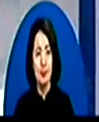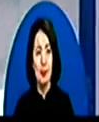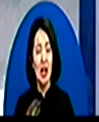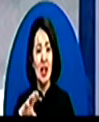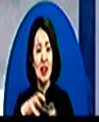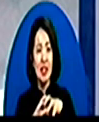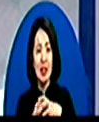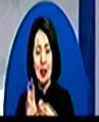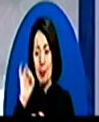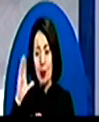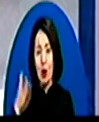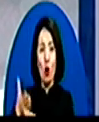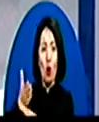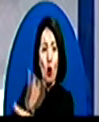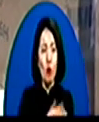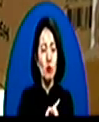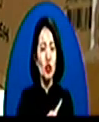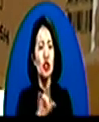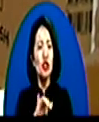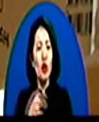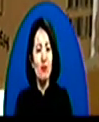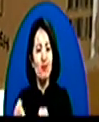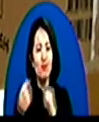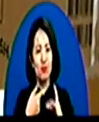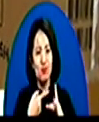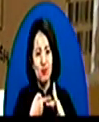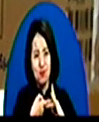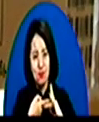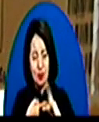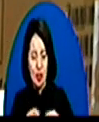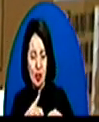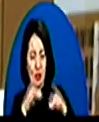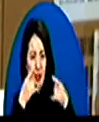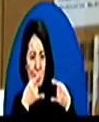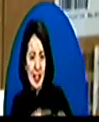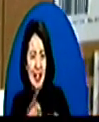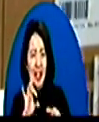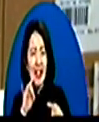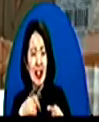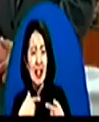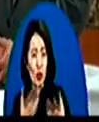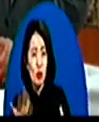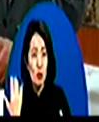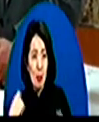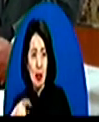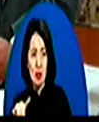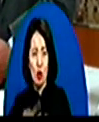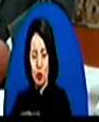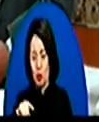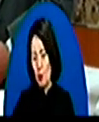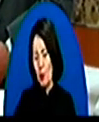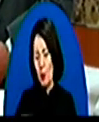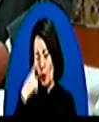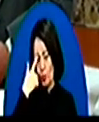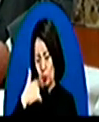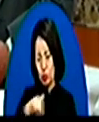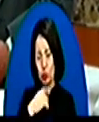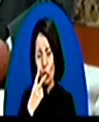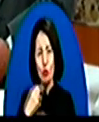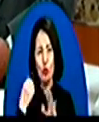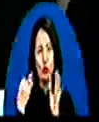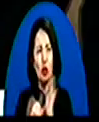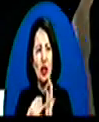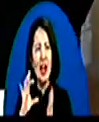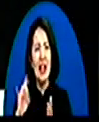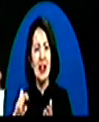Дэлхийн банкнаас өмнө нь зөөврийн дижитал эрэнтгийн аппаратыг бүх аймаг нийслэл хотын эрүүл мэндийн байгууллагуудад нийлүүлсэн. Манай улс 2007 онд эрэнтгийн аппаратуудыг